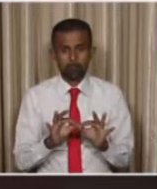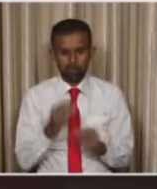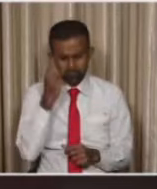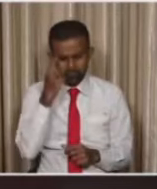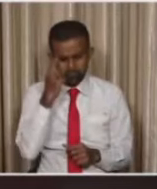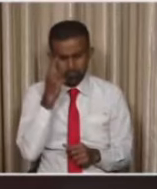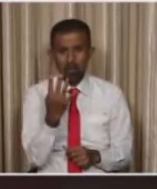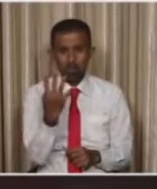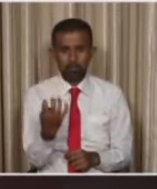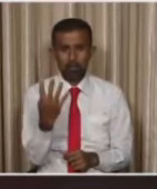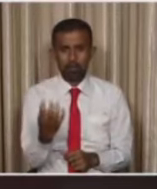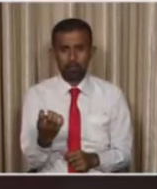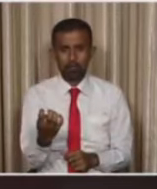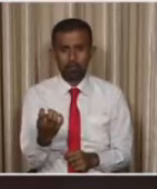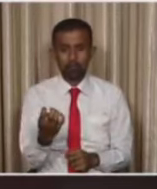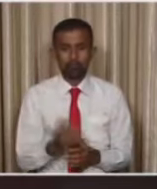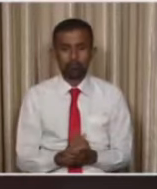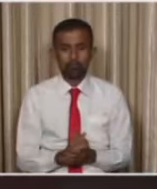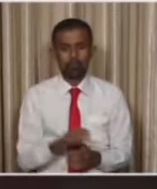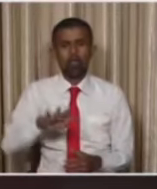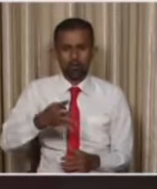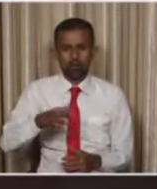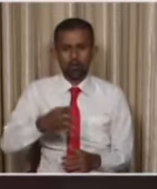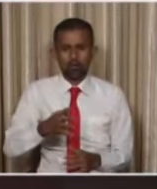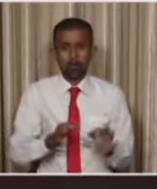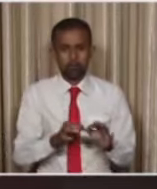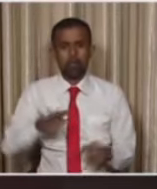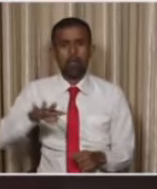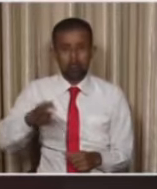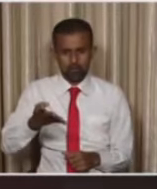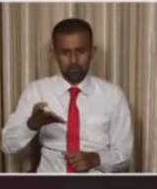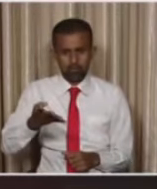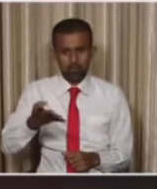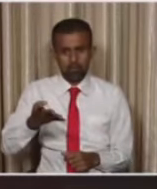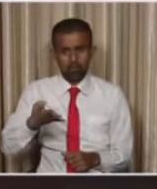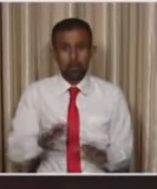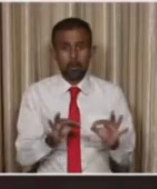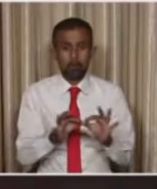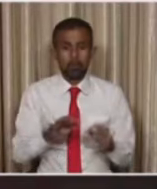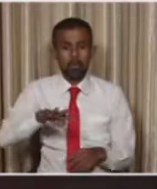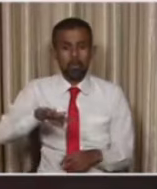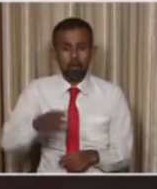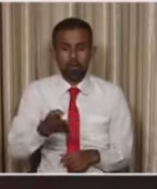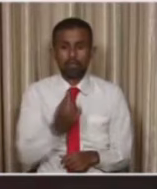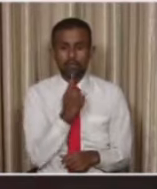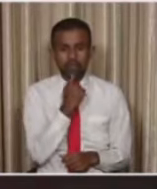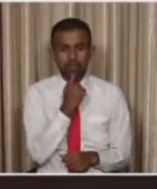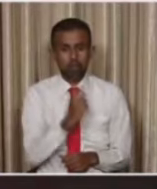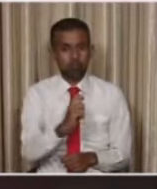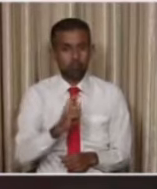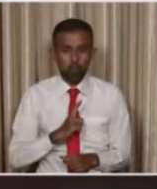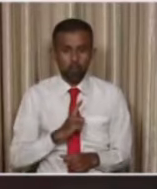විදිහට 4000ක් වගේ ප්‍රමාණයක්. 400ක් වගේ. රුපියල් බිලියන 400ක්. රුපියල් බිලියන 400ක් තේවලින් ගන්නේ.